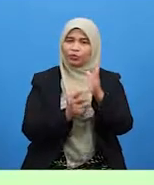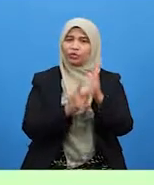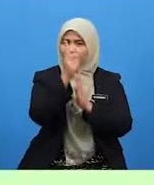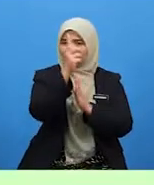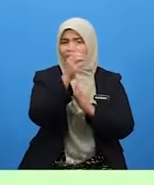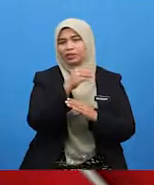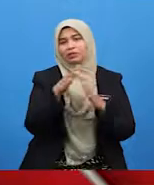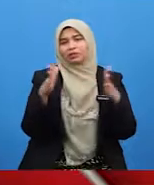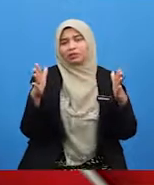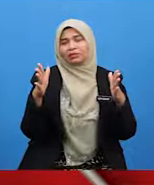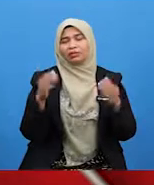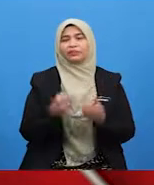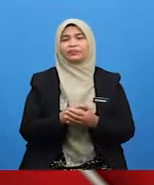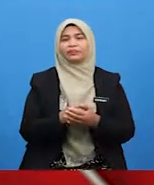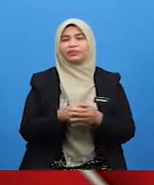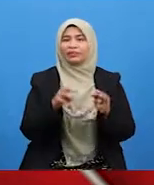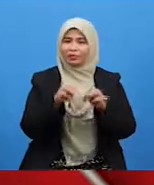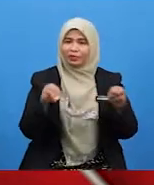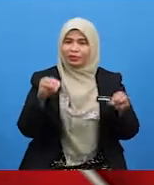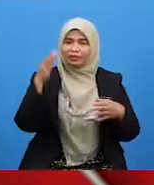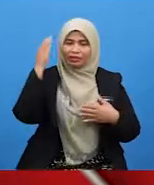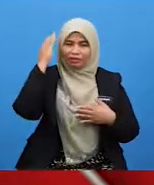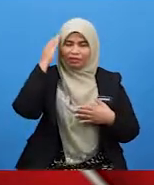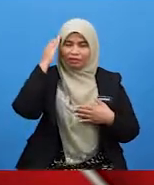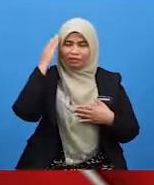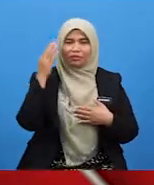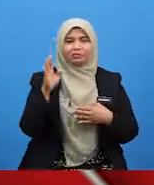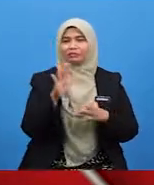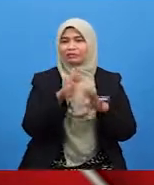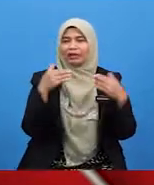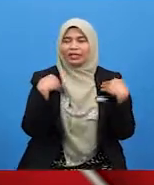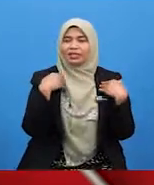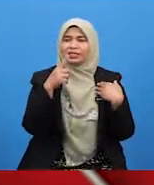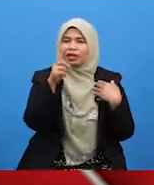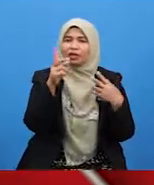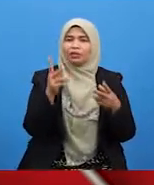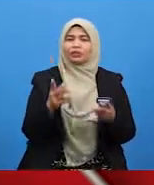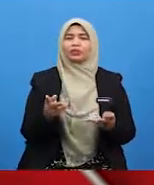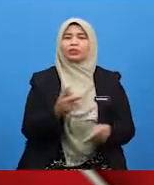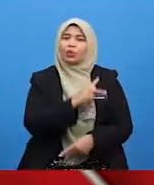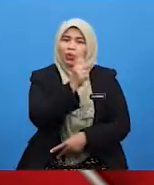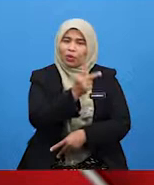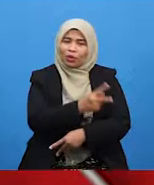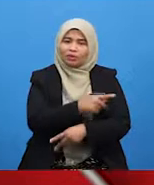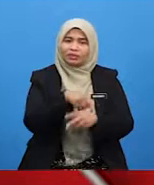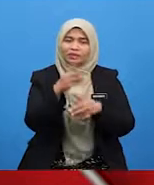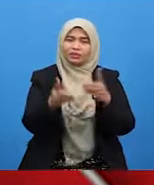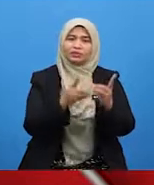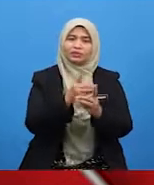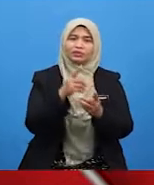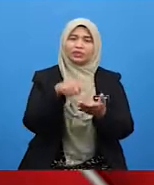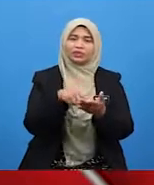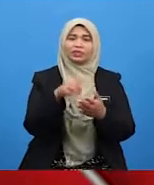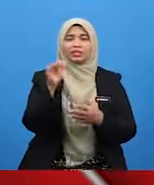besar. Murid tahu bahawa tiada satu kuasa pun di dunia ini